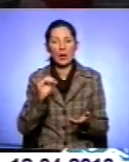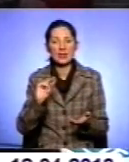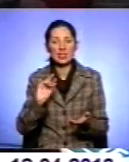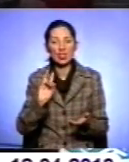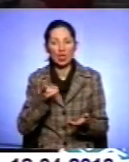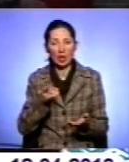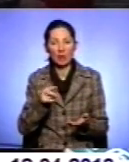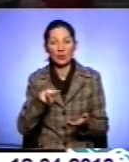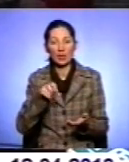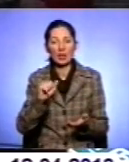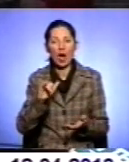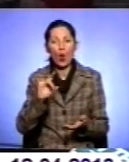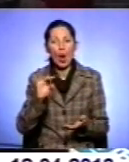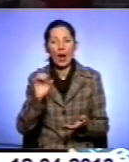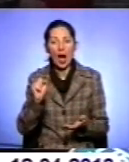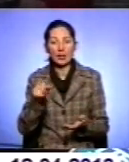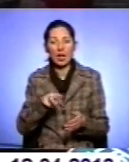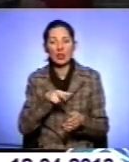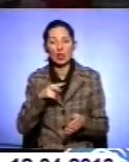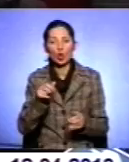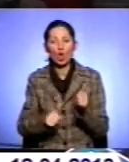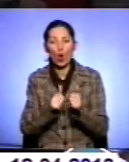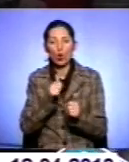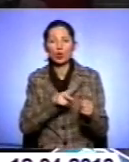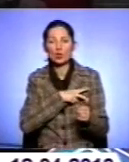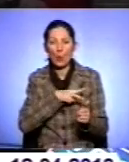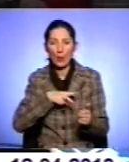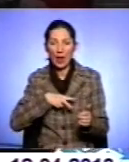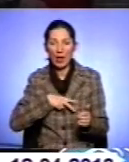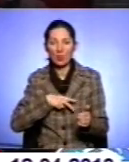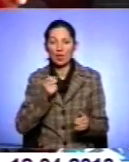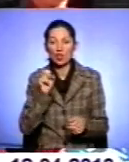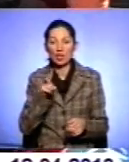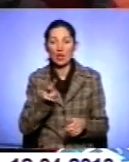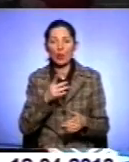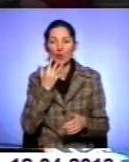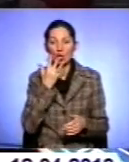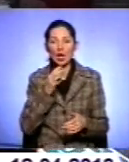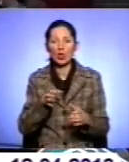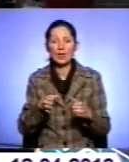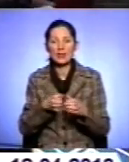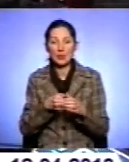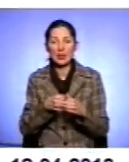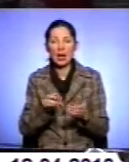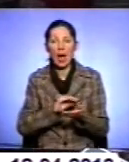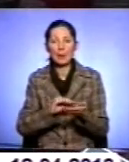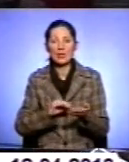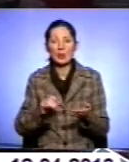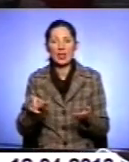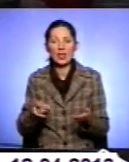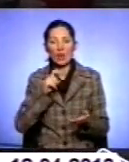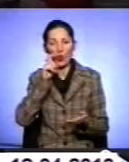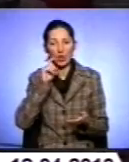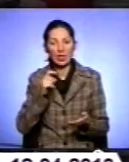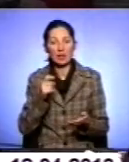лауреаткою літературних конкурсів, премій, членом Національної спілки письменників України.